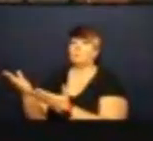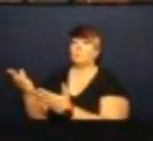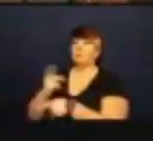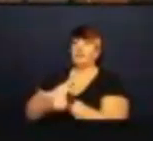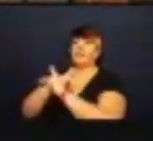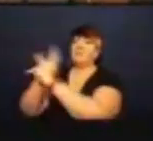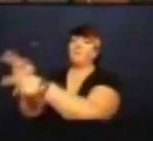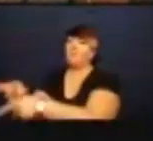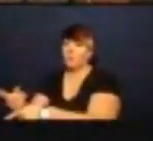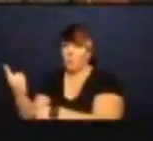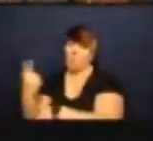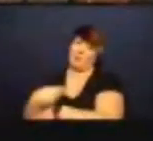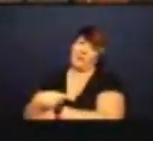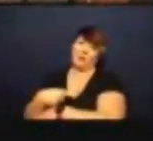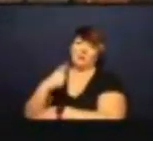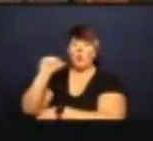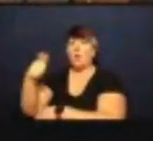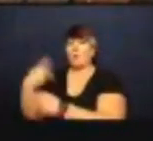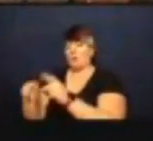Kwa mfano,